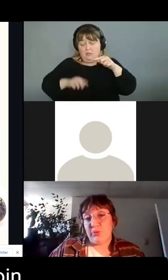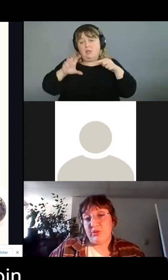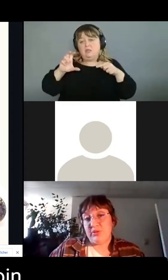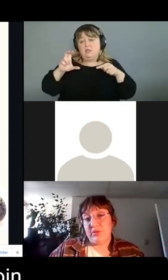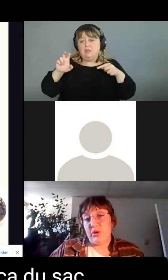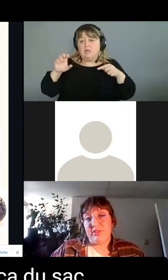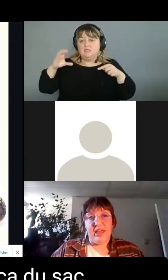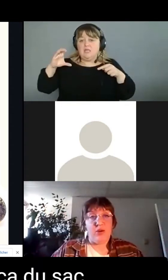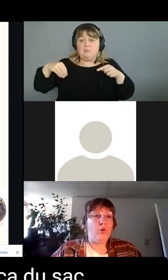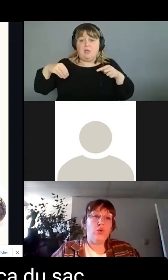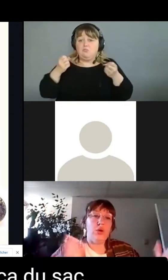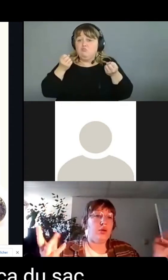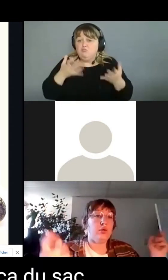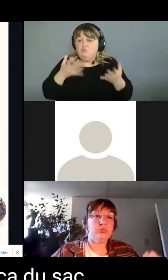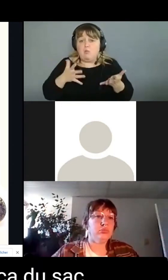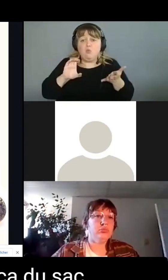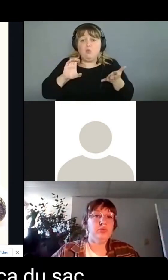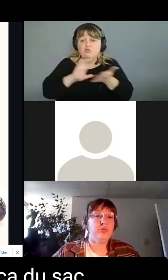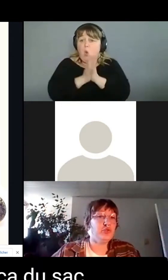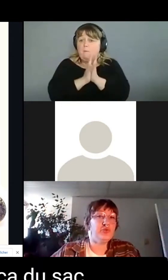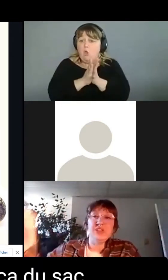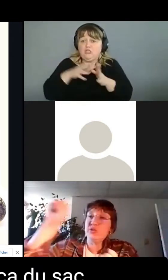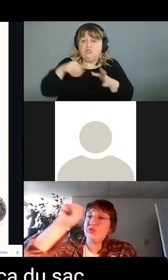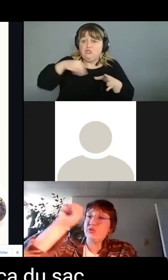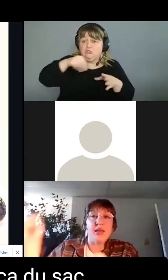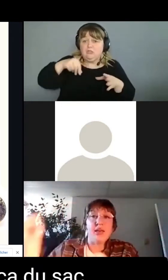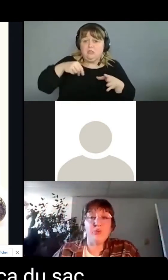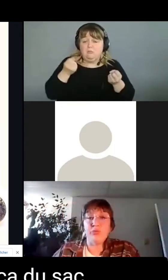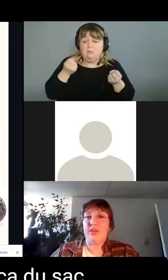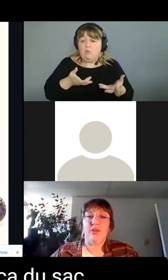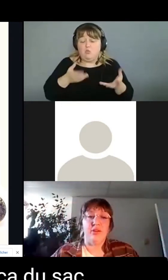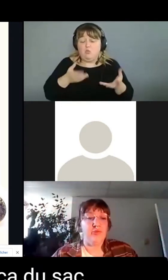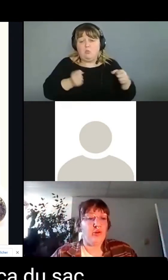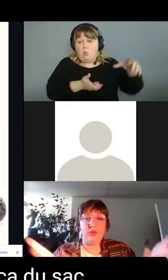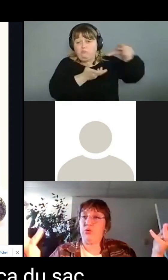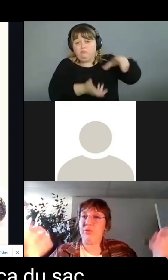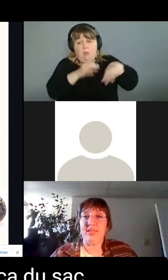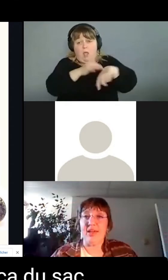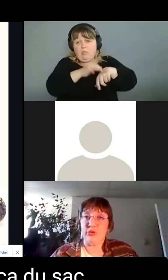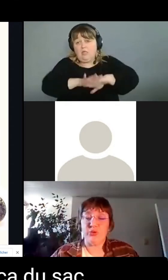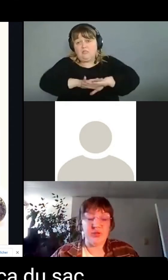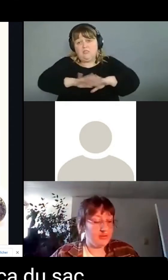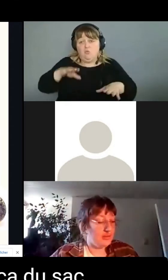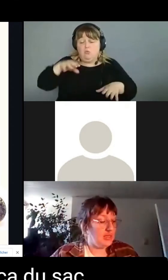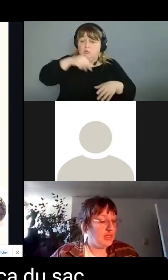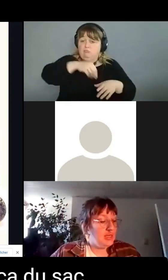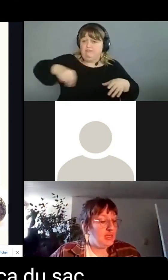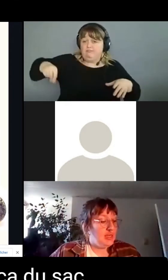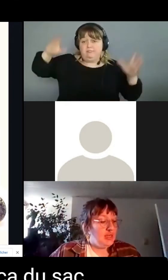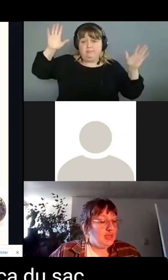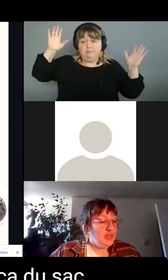d'ajouter de compost. Un terreau, vous pouvez juste vider ça du sac, puis voilà, on met les carottes tout de suite.